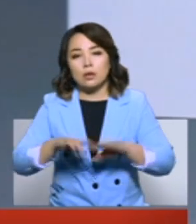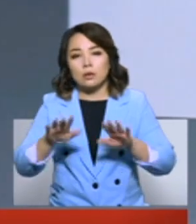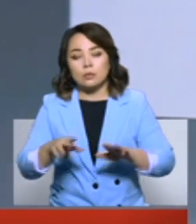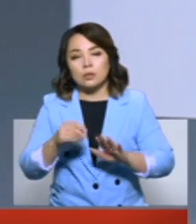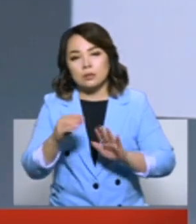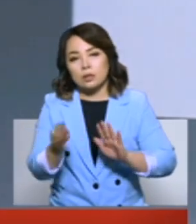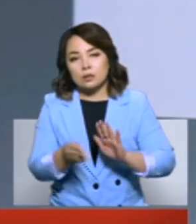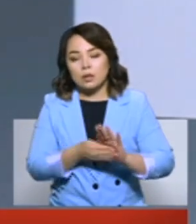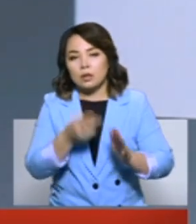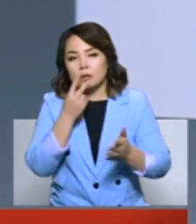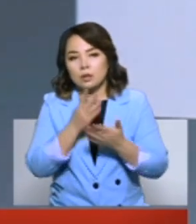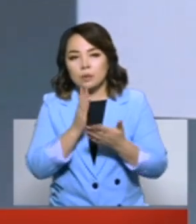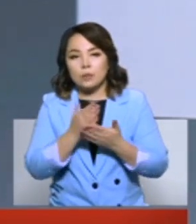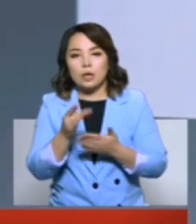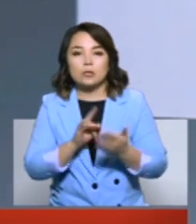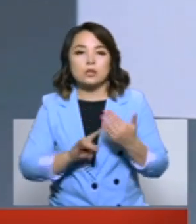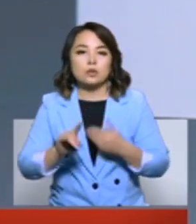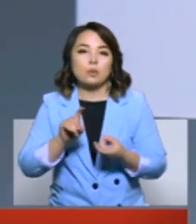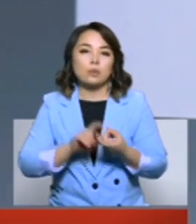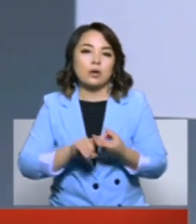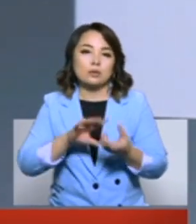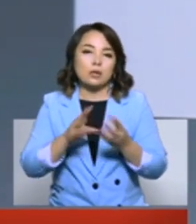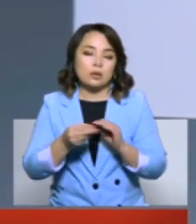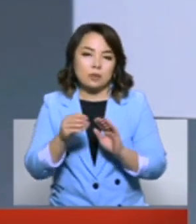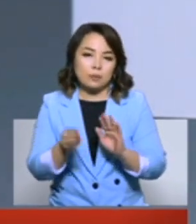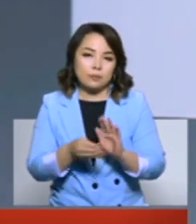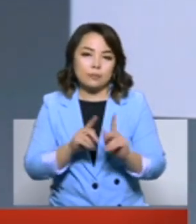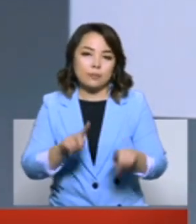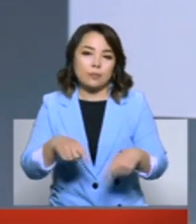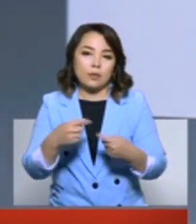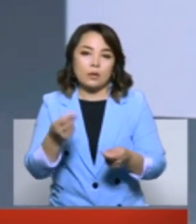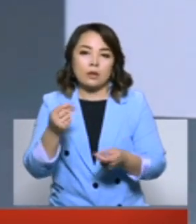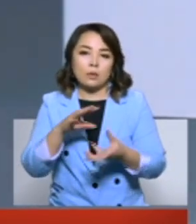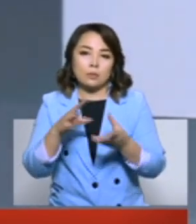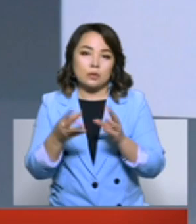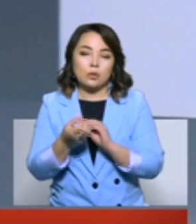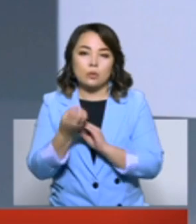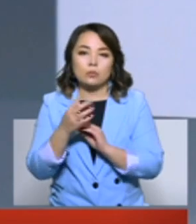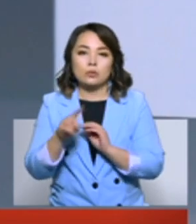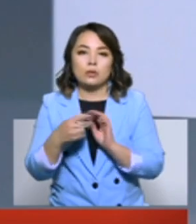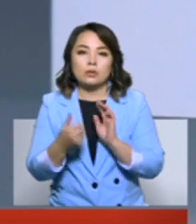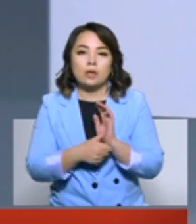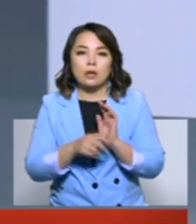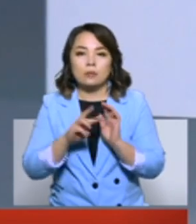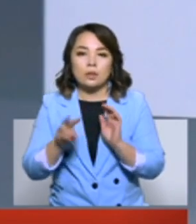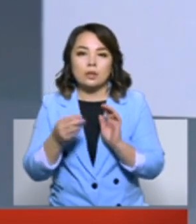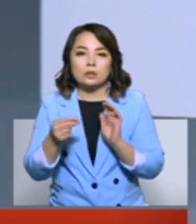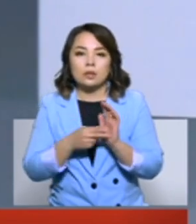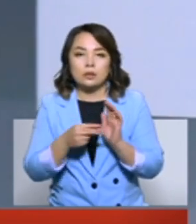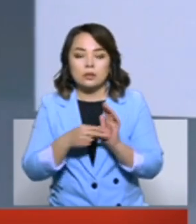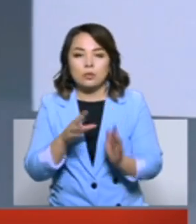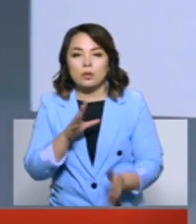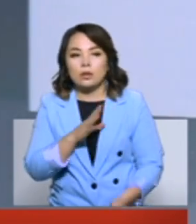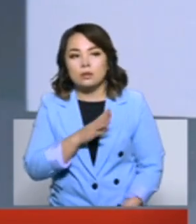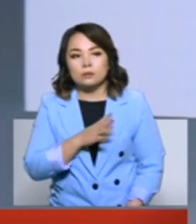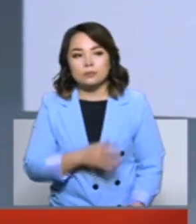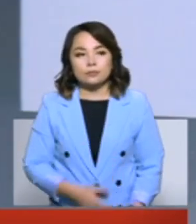пара беруге итермелеген. Республика бойынша алаяқтарға берілген қаржының көлемі 14,6 миллиард теңге